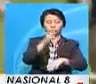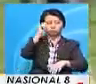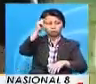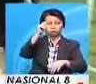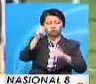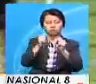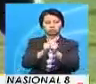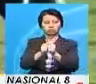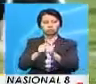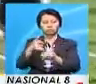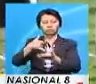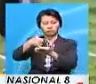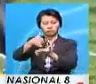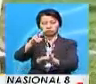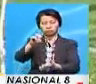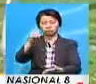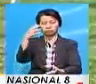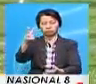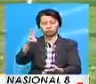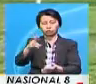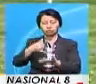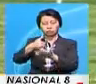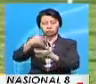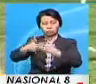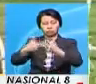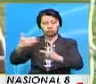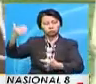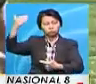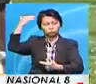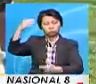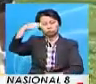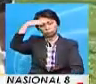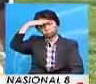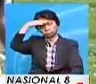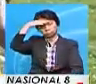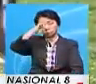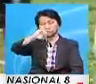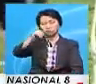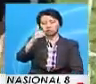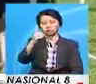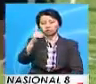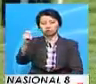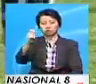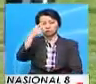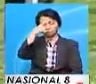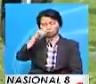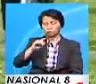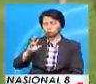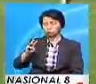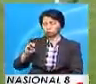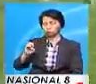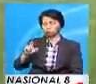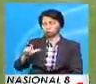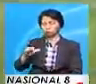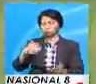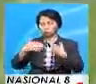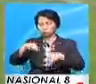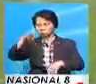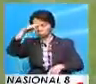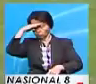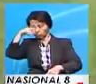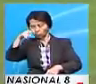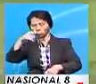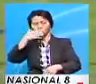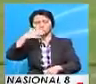iniengganuungaraalaang 2016 juara liga musim lalu Johor DT bagi m skuad harimau Selatan itu merupakan antara